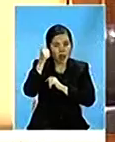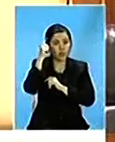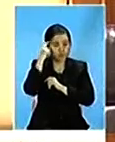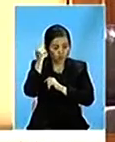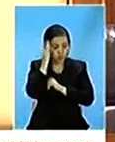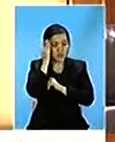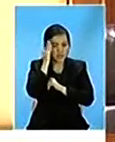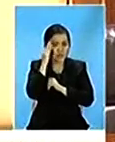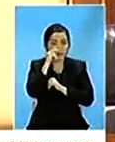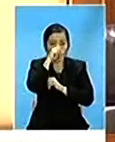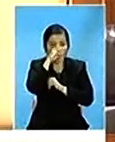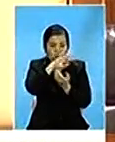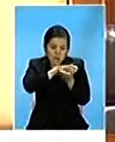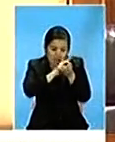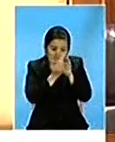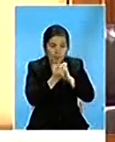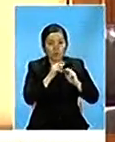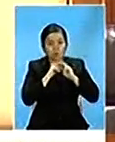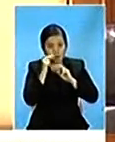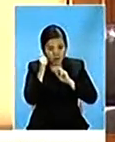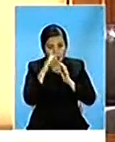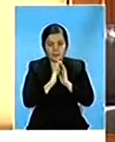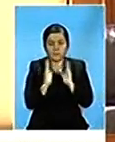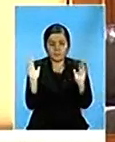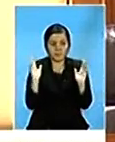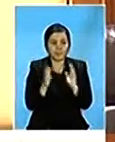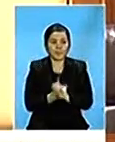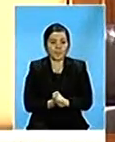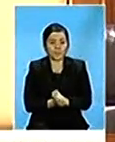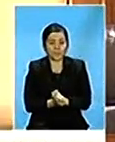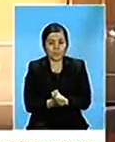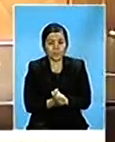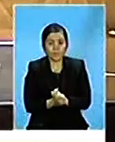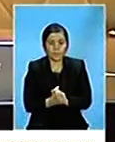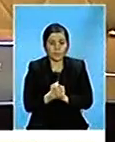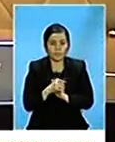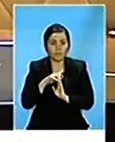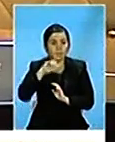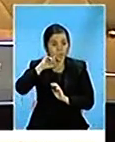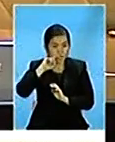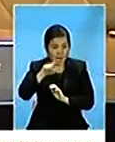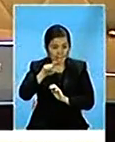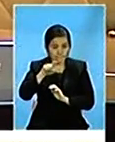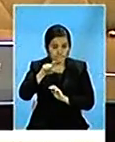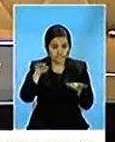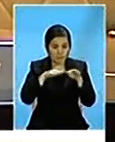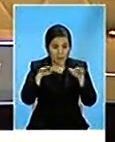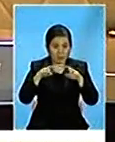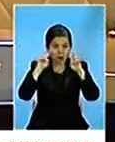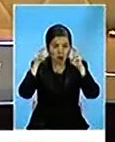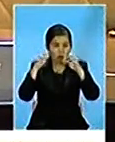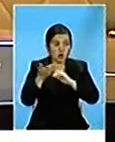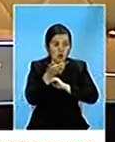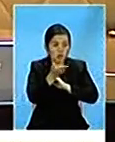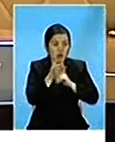ได้รับทราบด้วยนะฮะจะได้ปรับอะไรสักนิดหน่อยขอบคุณมากครับ ต่อไปเป็นกระทู้ถามทั่วไปเรื่องขอให้รัฐบาล